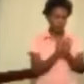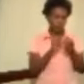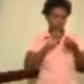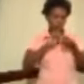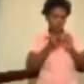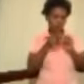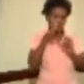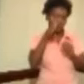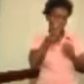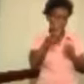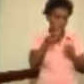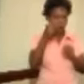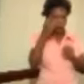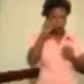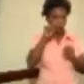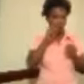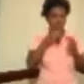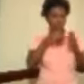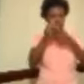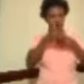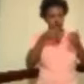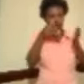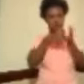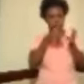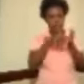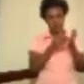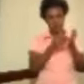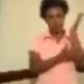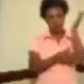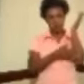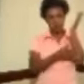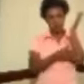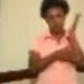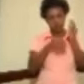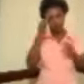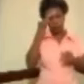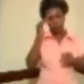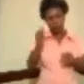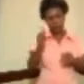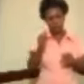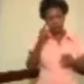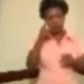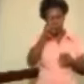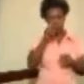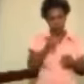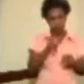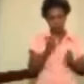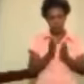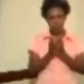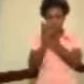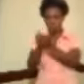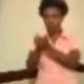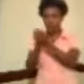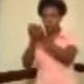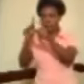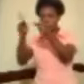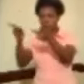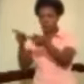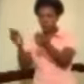c'est reconstruction du pays, qui a parlé donc en principe énergie électrique, route, port, aéroport, installation sportive et